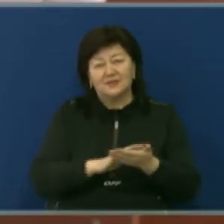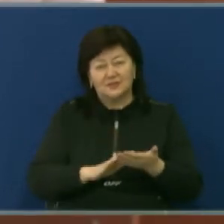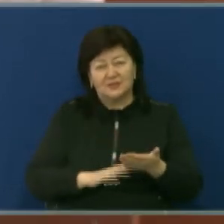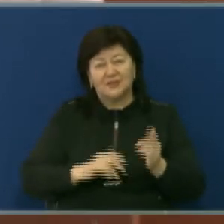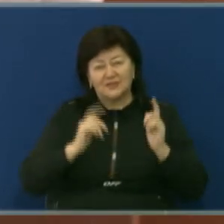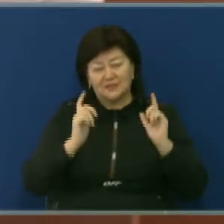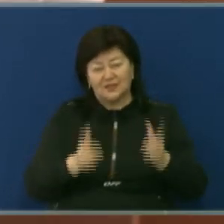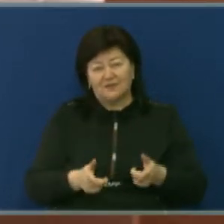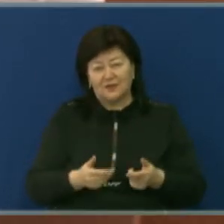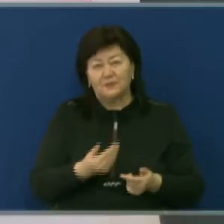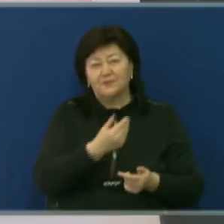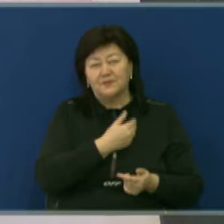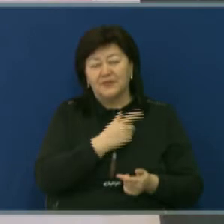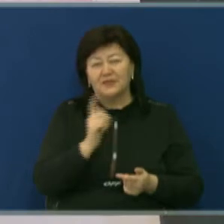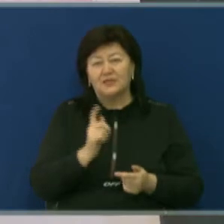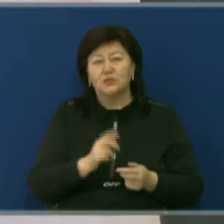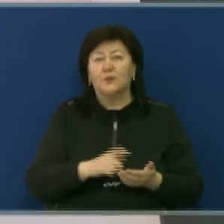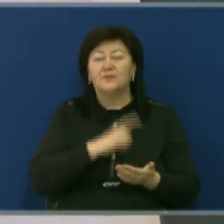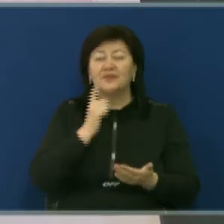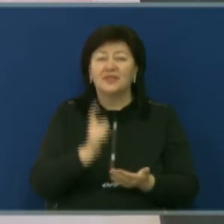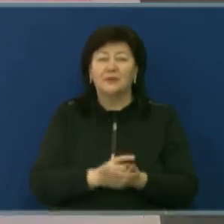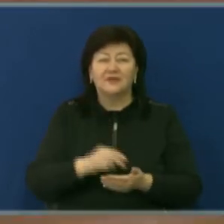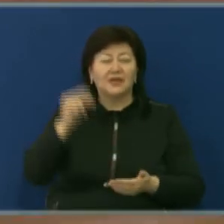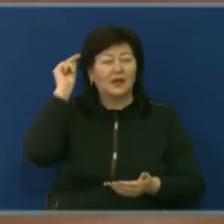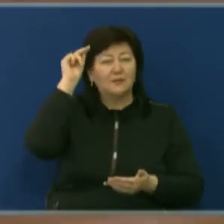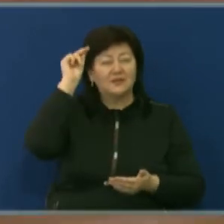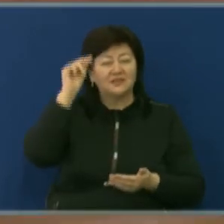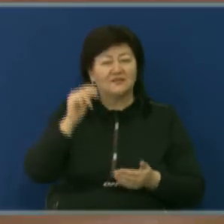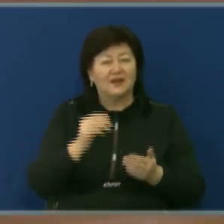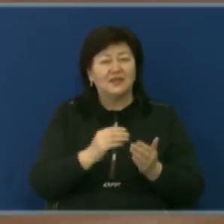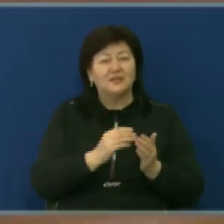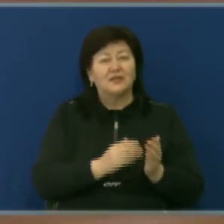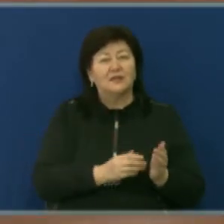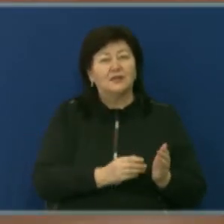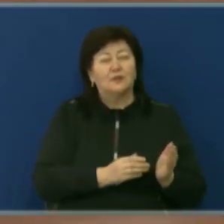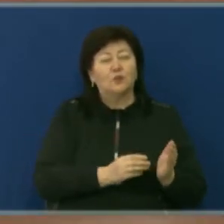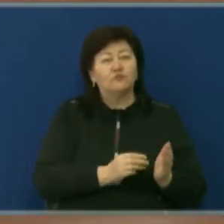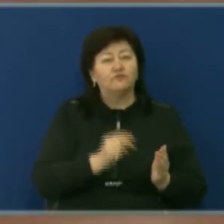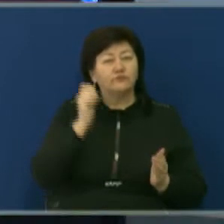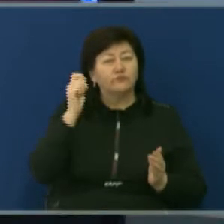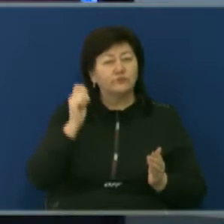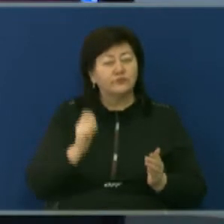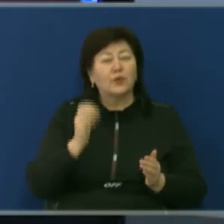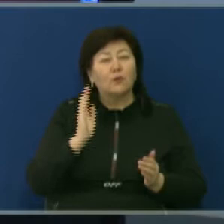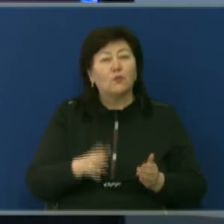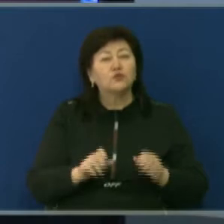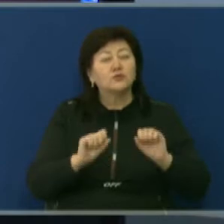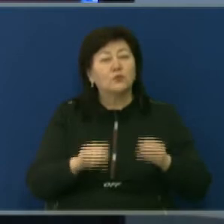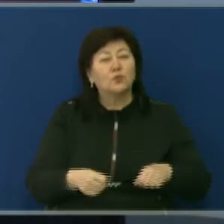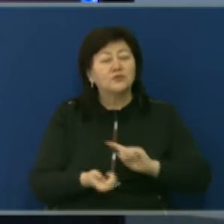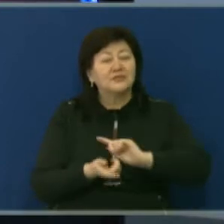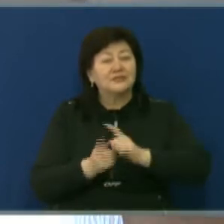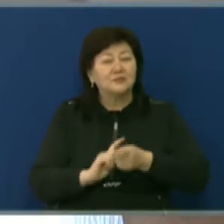родителей. Отметим, что требования к образовательному процессу могут изменяться в зависимости от эпидемиологической ситуации в